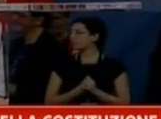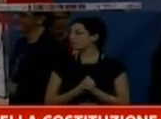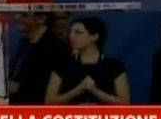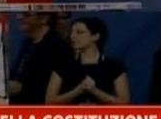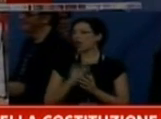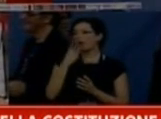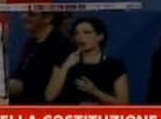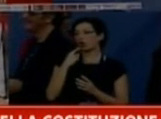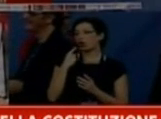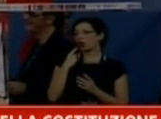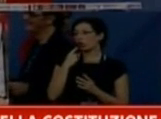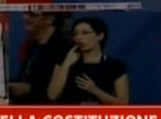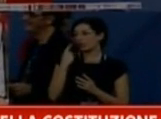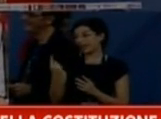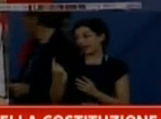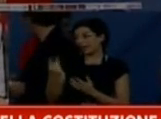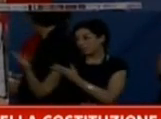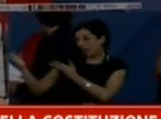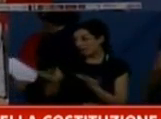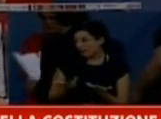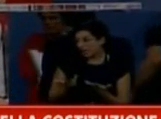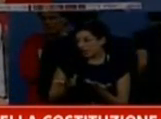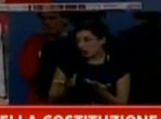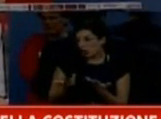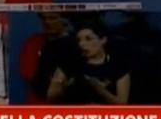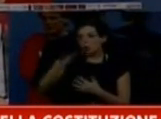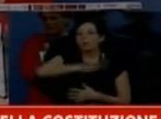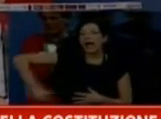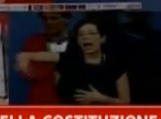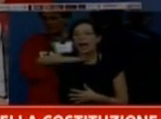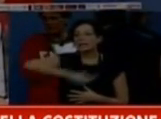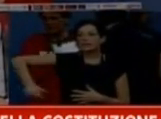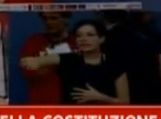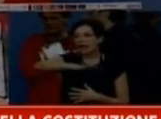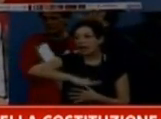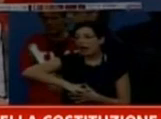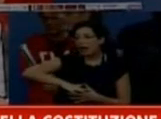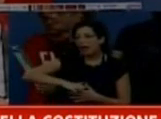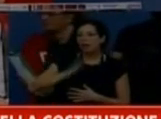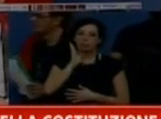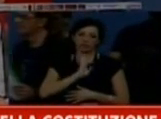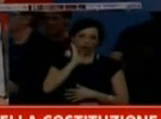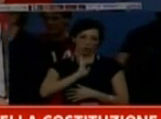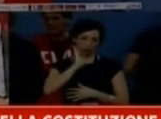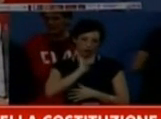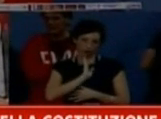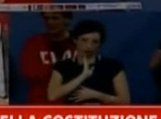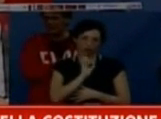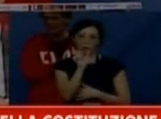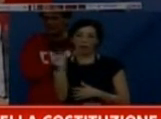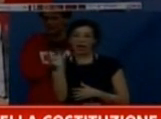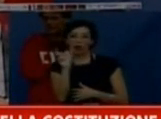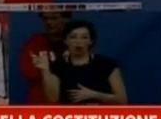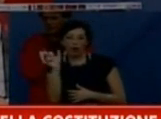Vorrei fare un invito. Questa piazza non pronunci parole sopra le